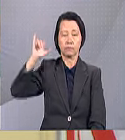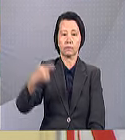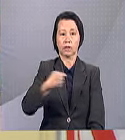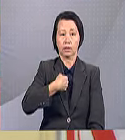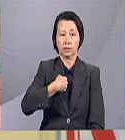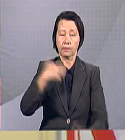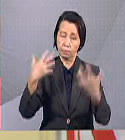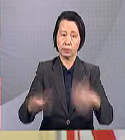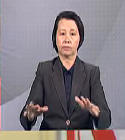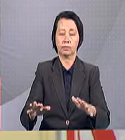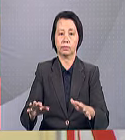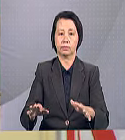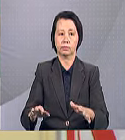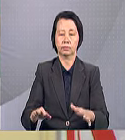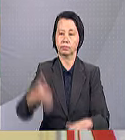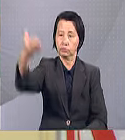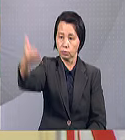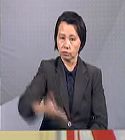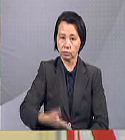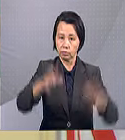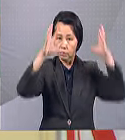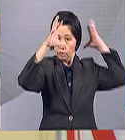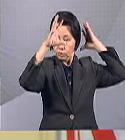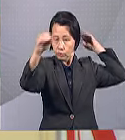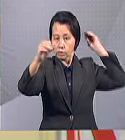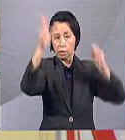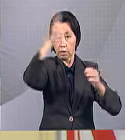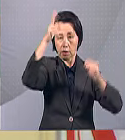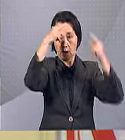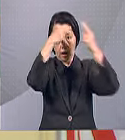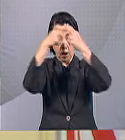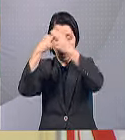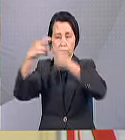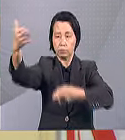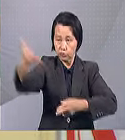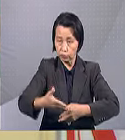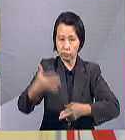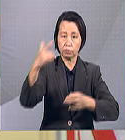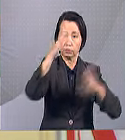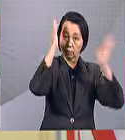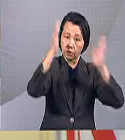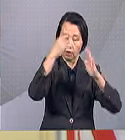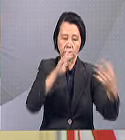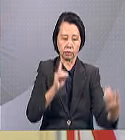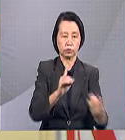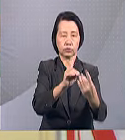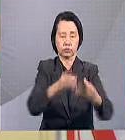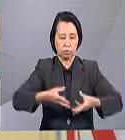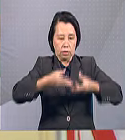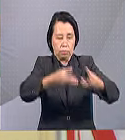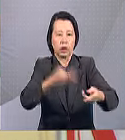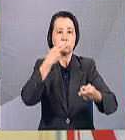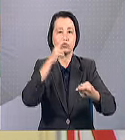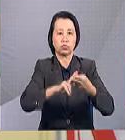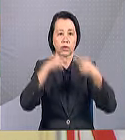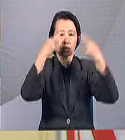saya telah menjemput Duta Kerajaan Arab Saudi ke Malaysia untuk bertemu dan menyerahkan surat